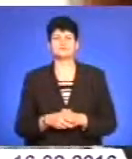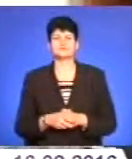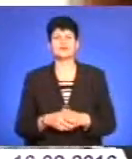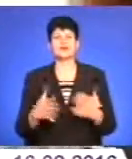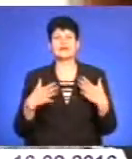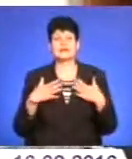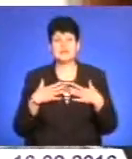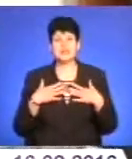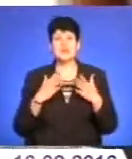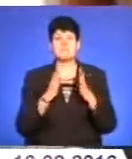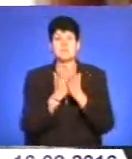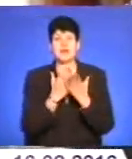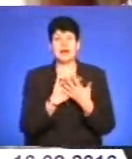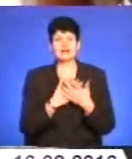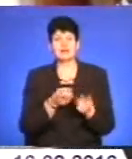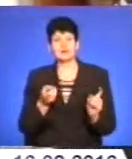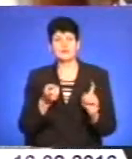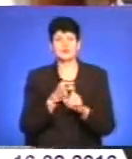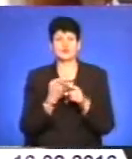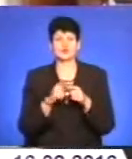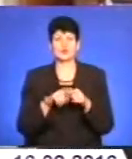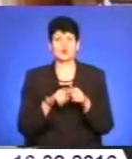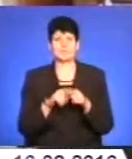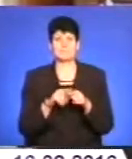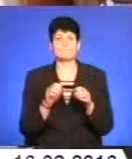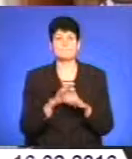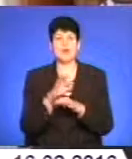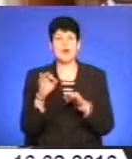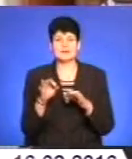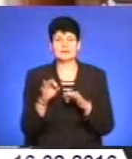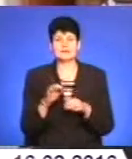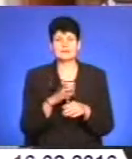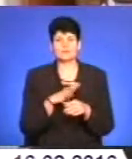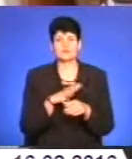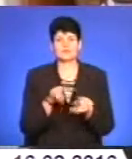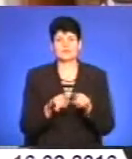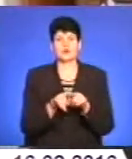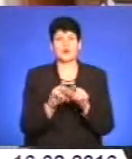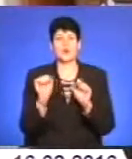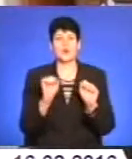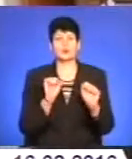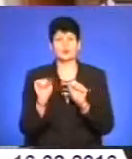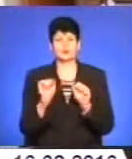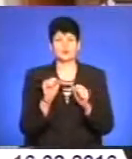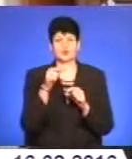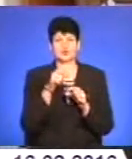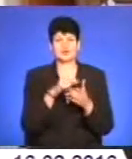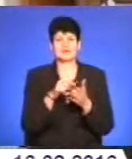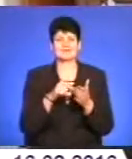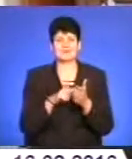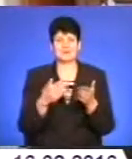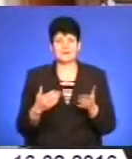Наша бібліотека активно підключилася до цього проєкту і стала ніби координатором в цьому питанні.